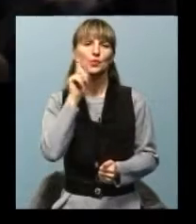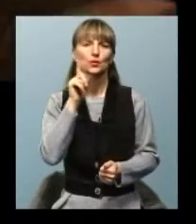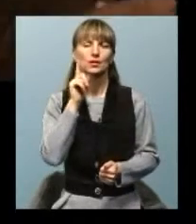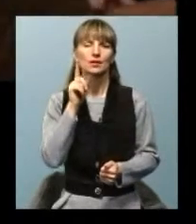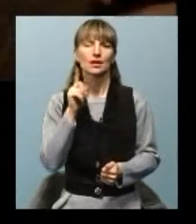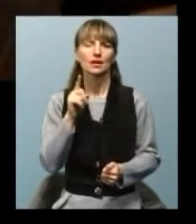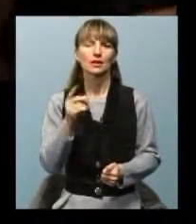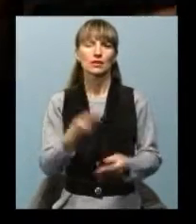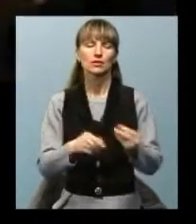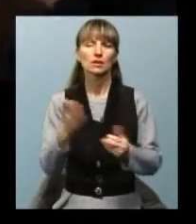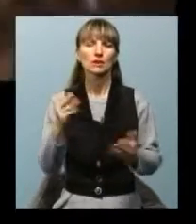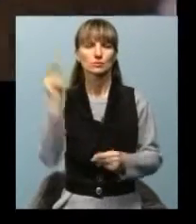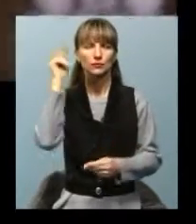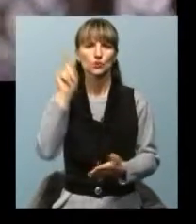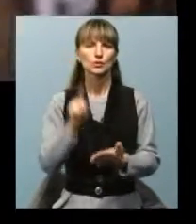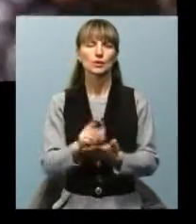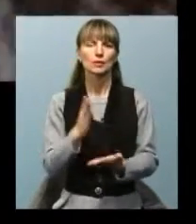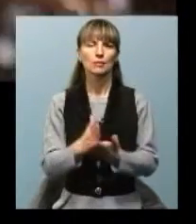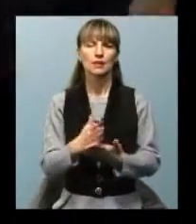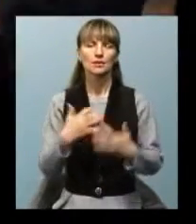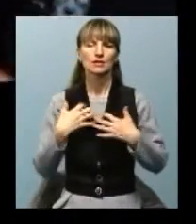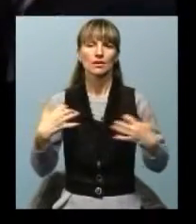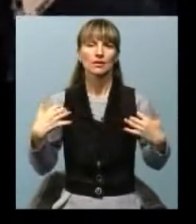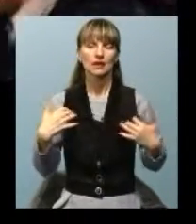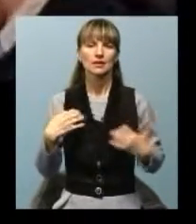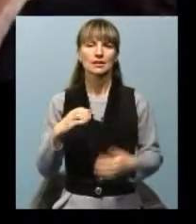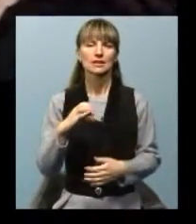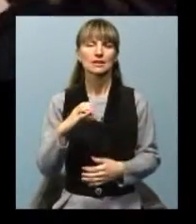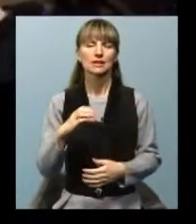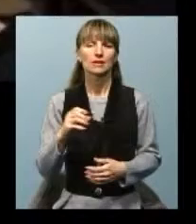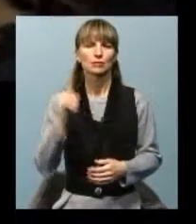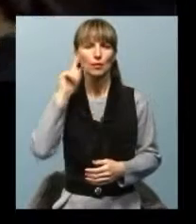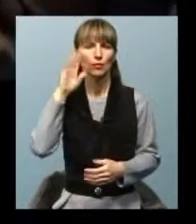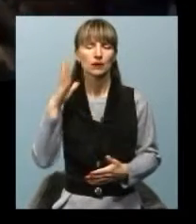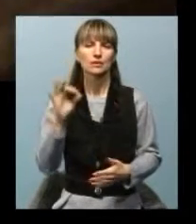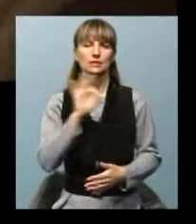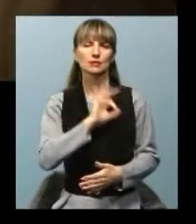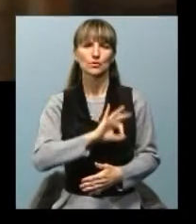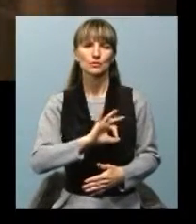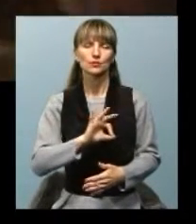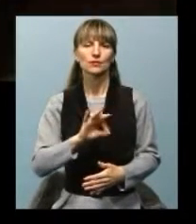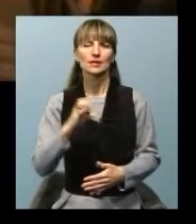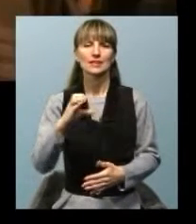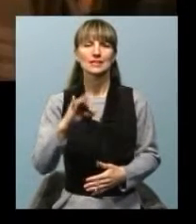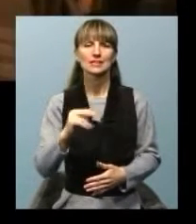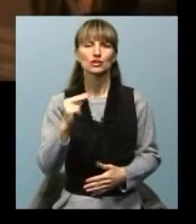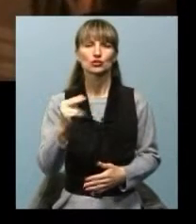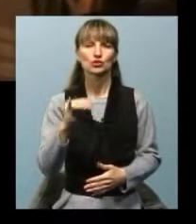чарівник, який там навчається, повинен мати тварину. І найбільшою популярністю користуються саме